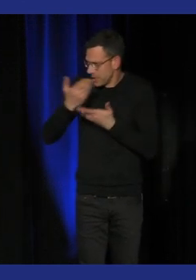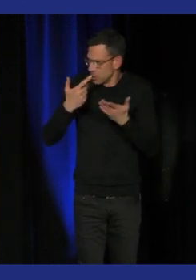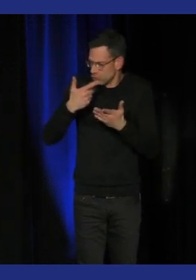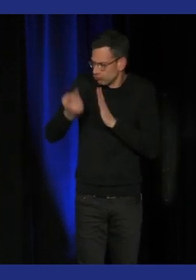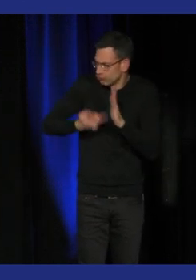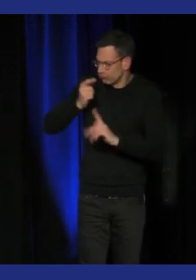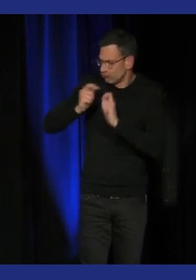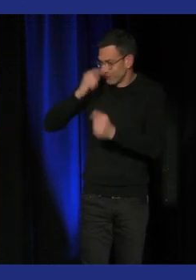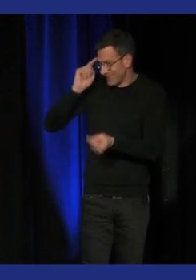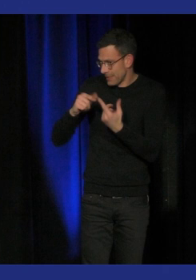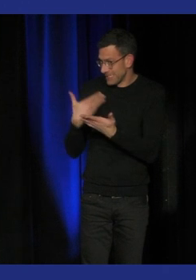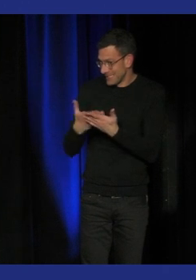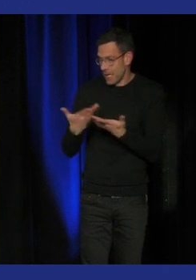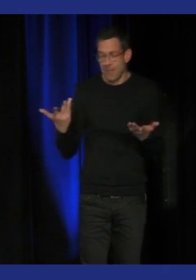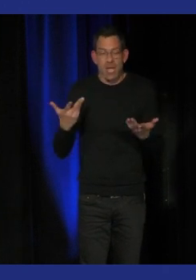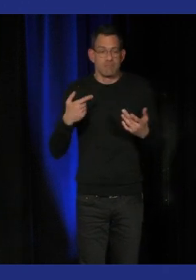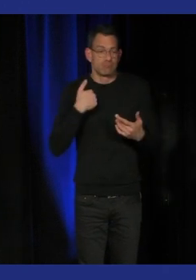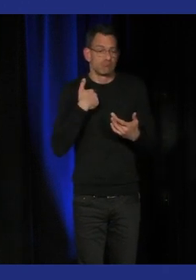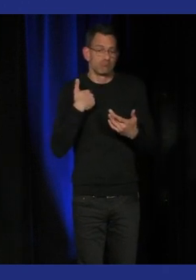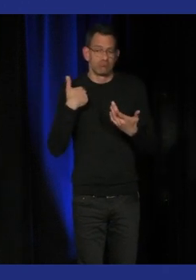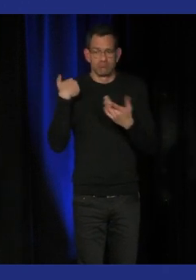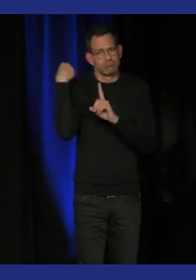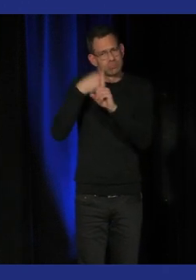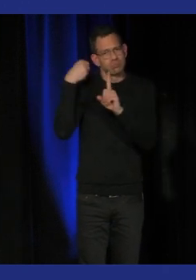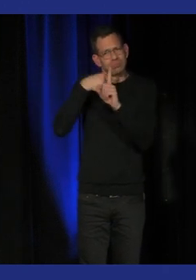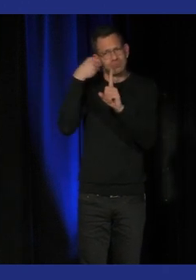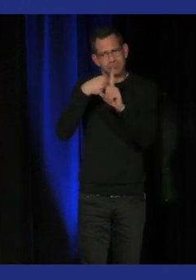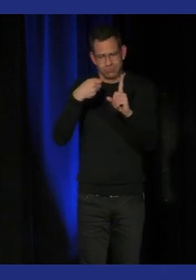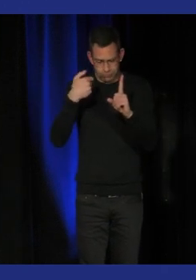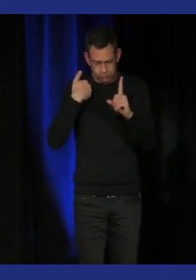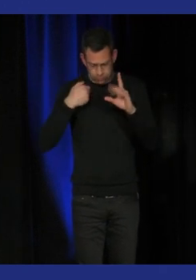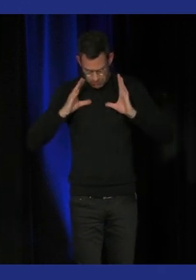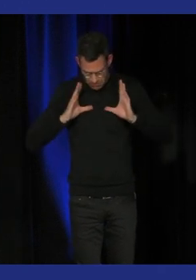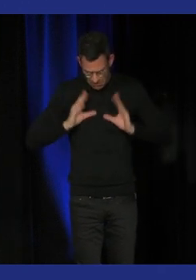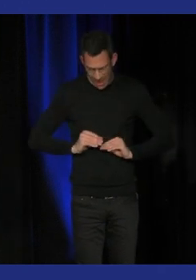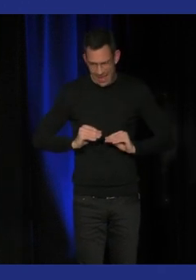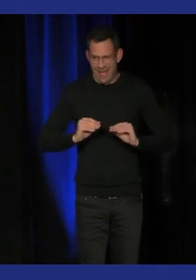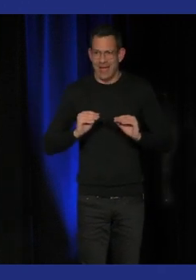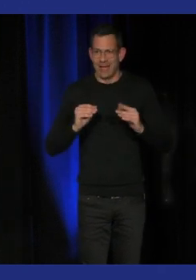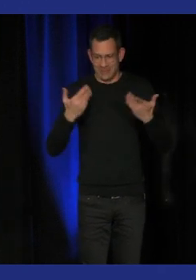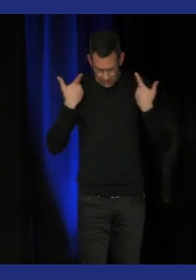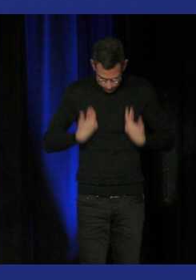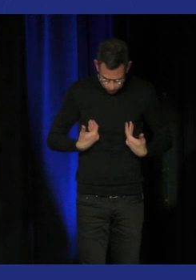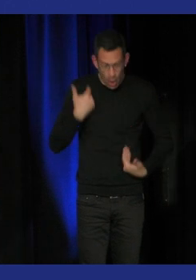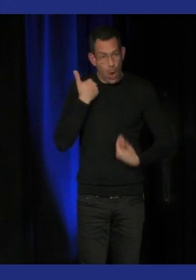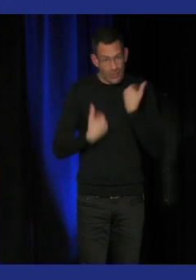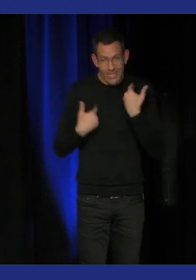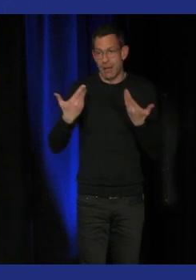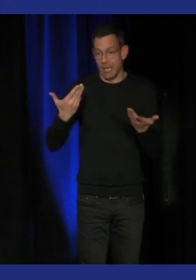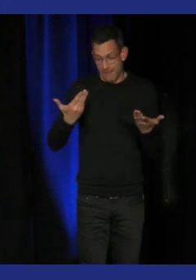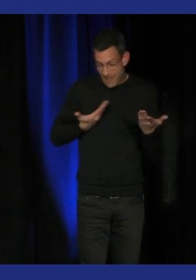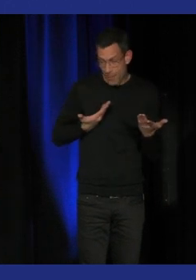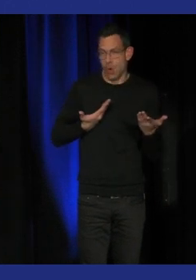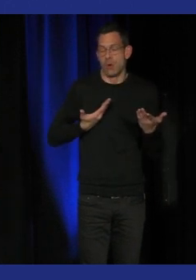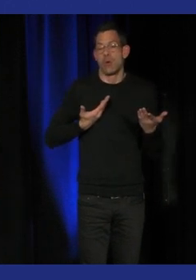Mais moi, en tout cas, en militant, bah, encore une fois, de ma propre place de maman handy, je me suis rendu compte à